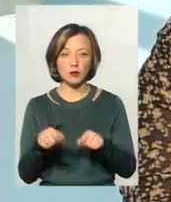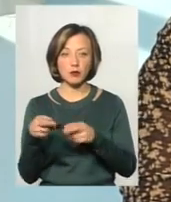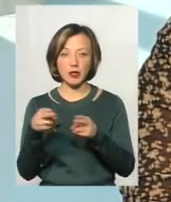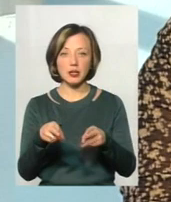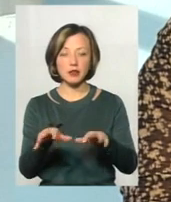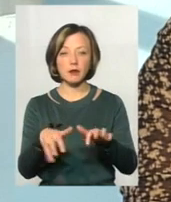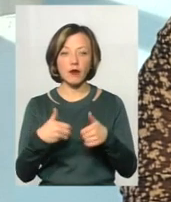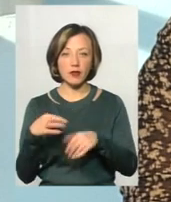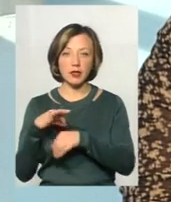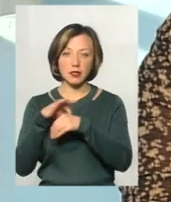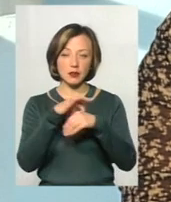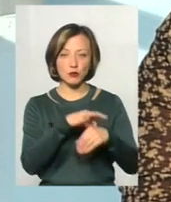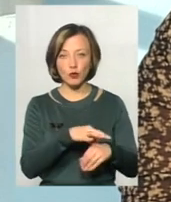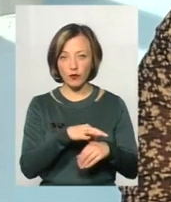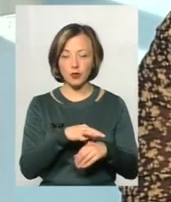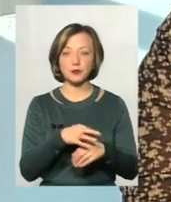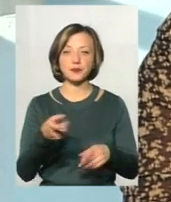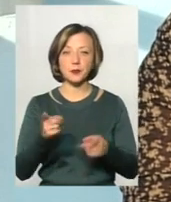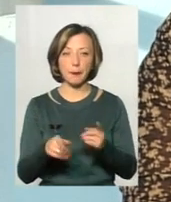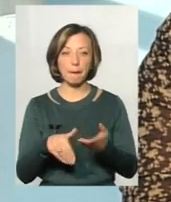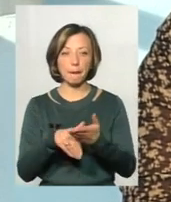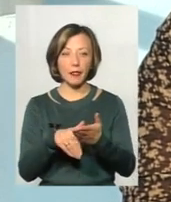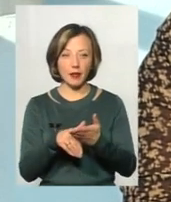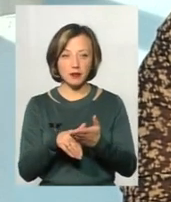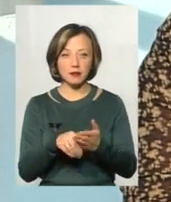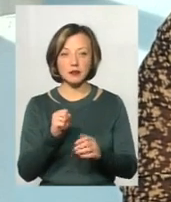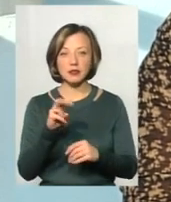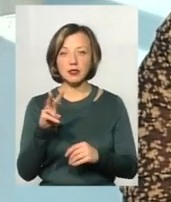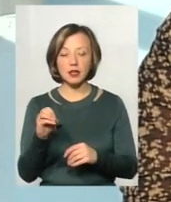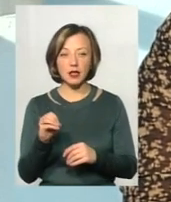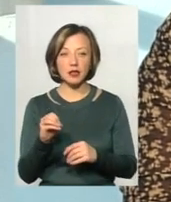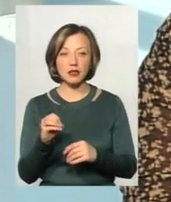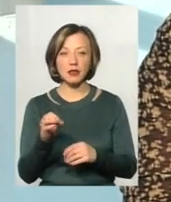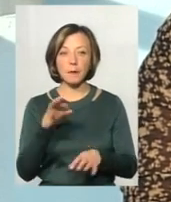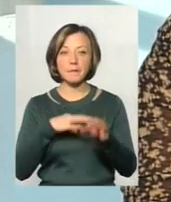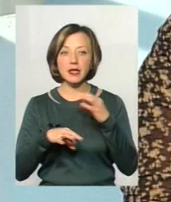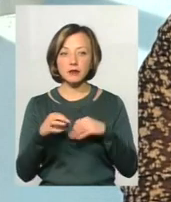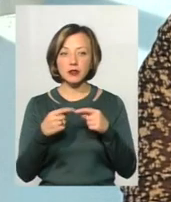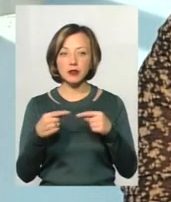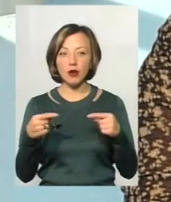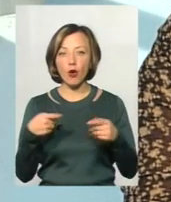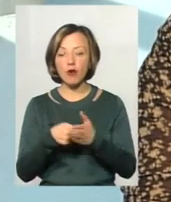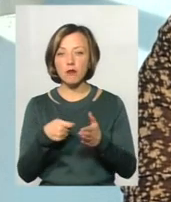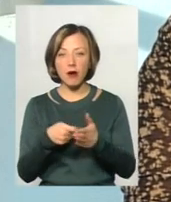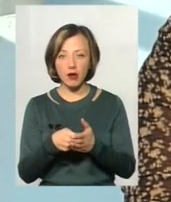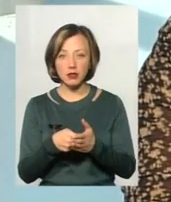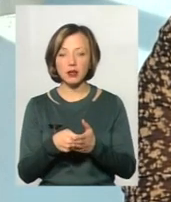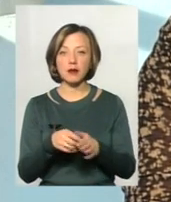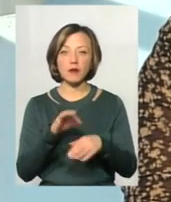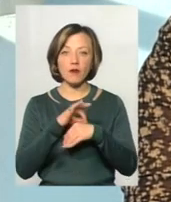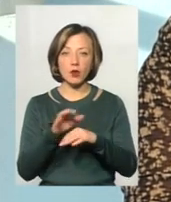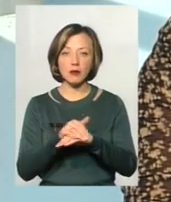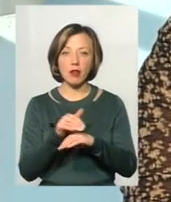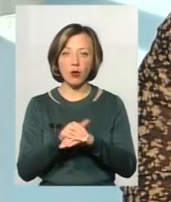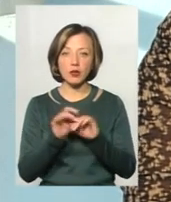приїхати, забрати, транспортувати, звичайно, допомогти там, але якимись медикаментами, кормами, не без того, проводити